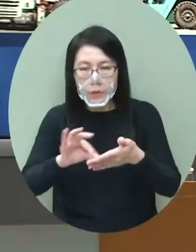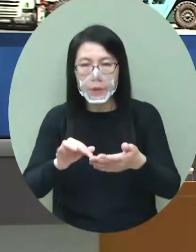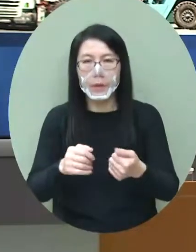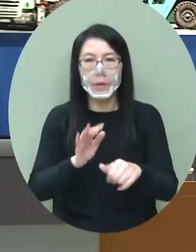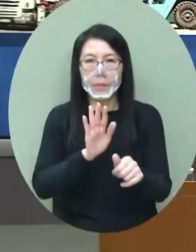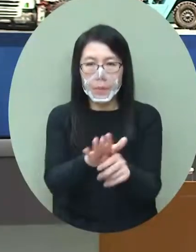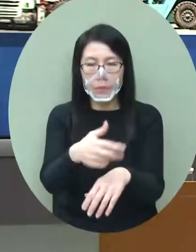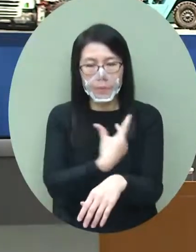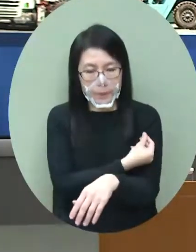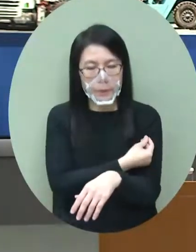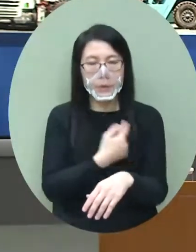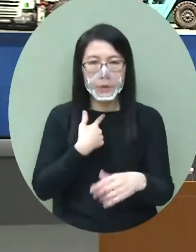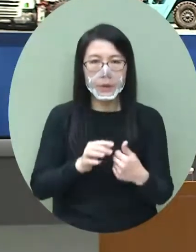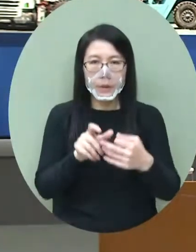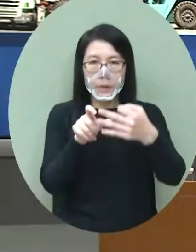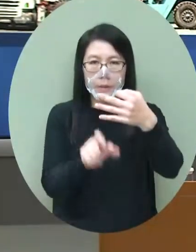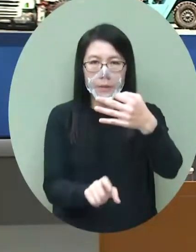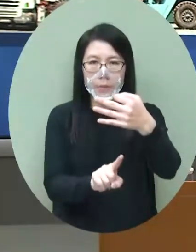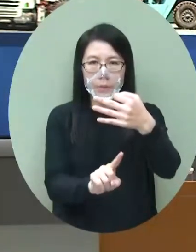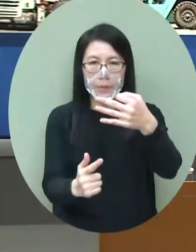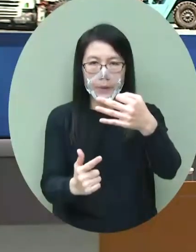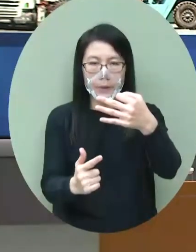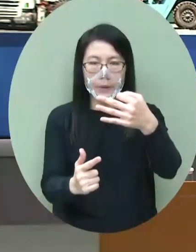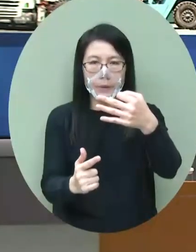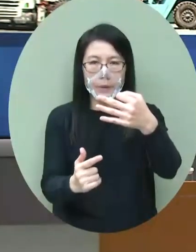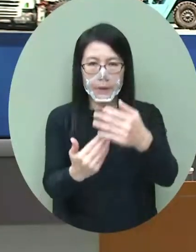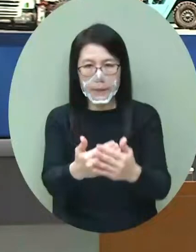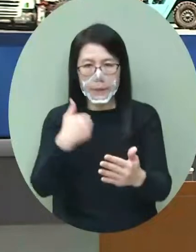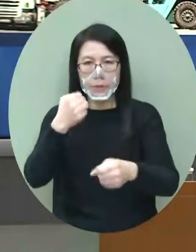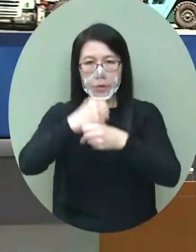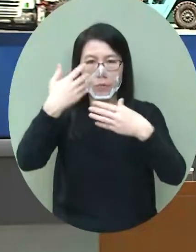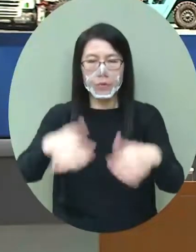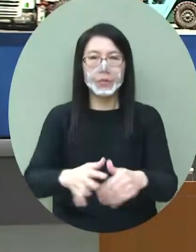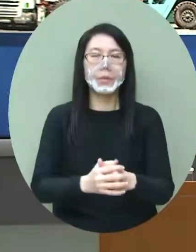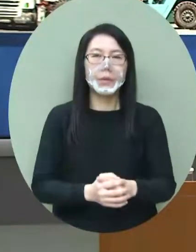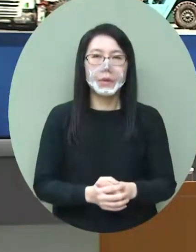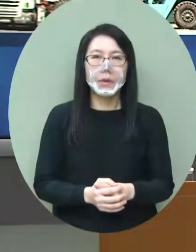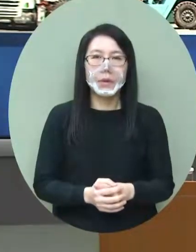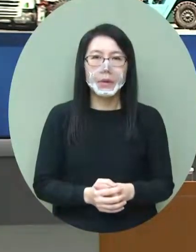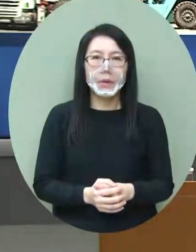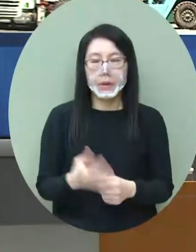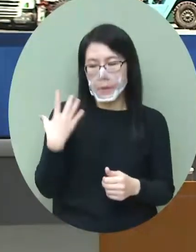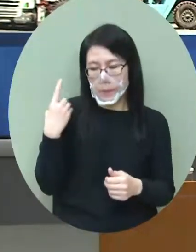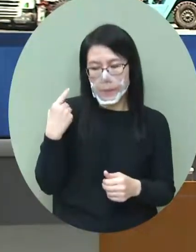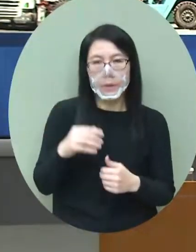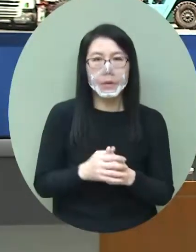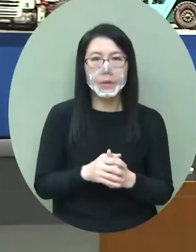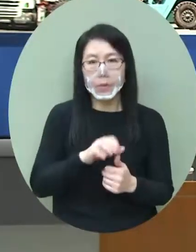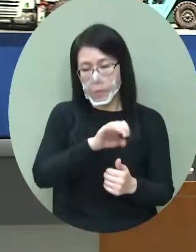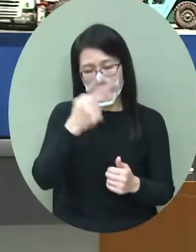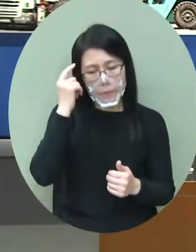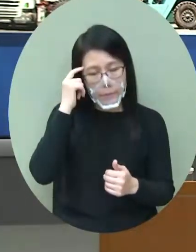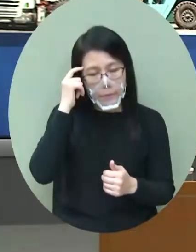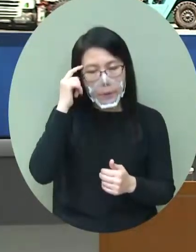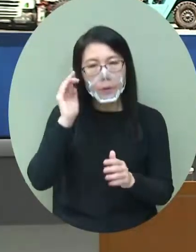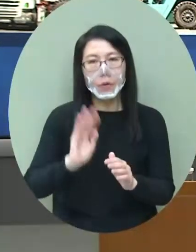员去院舍为他们做。目标是3月18号就做到。我们昨天说，我